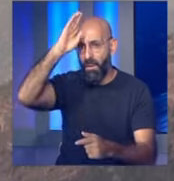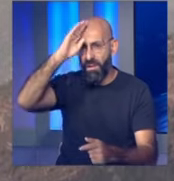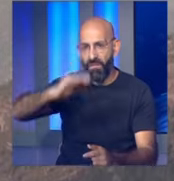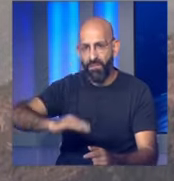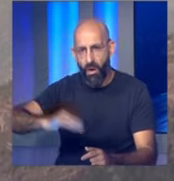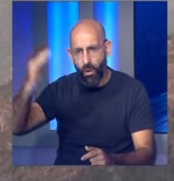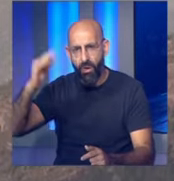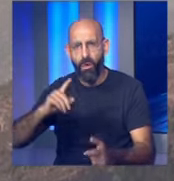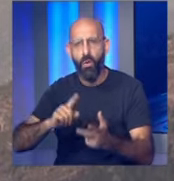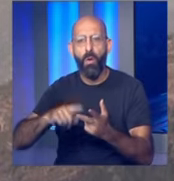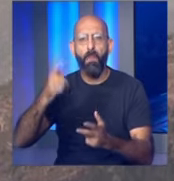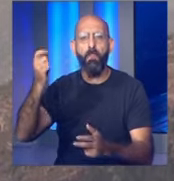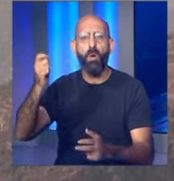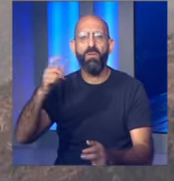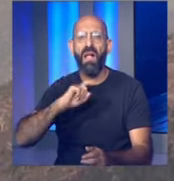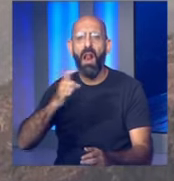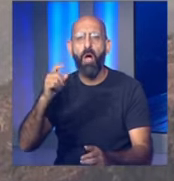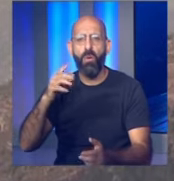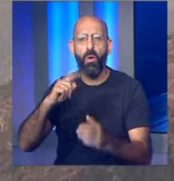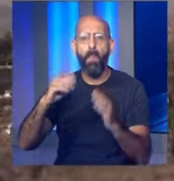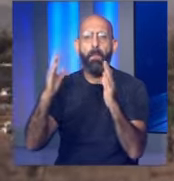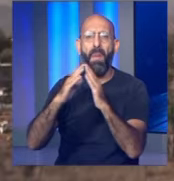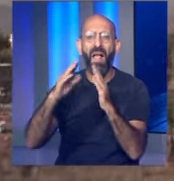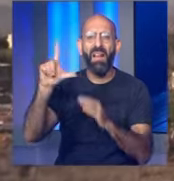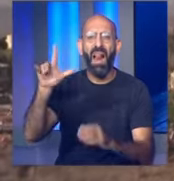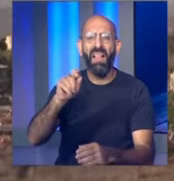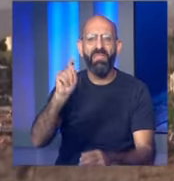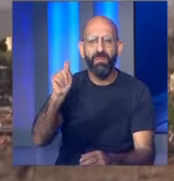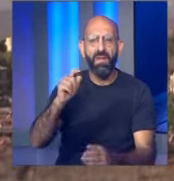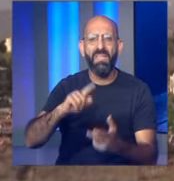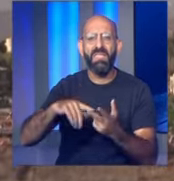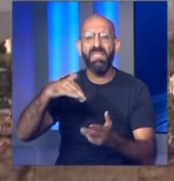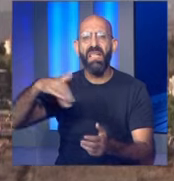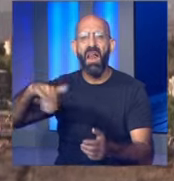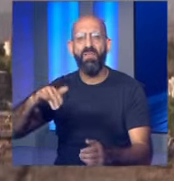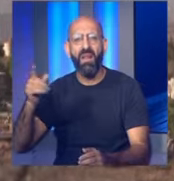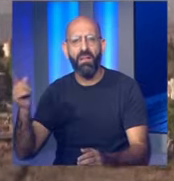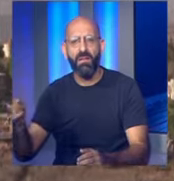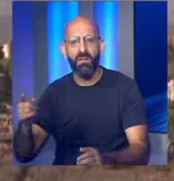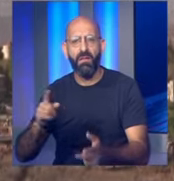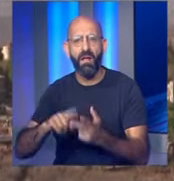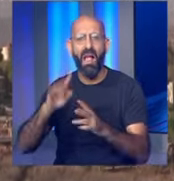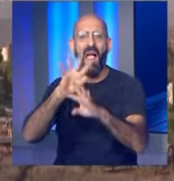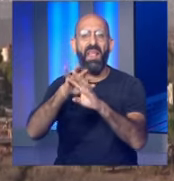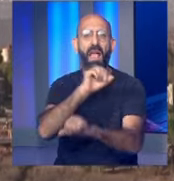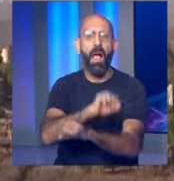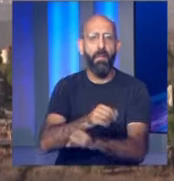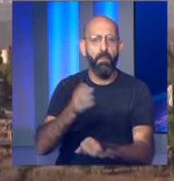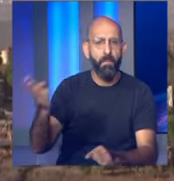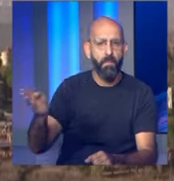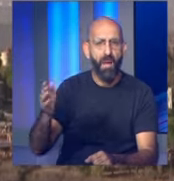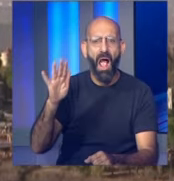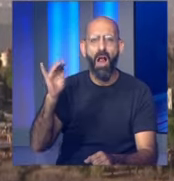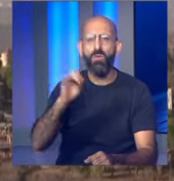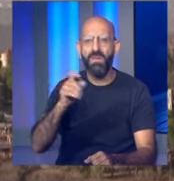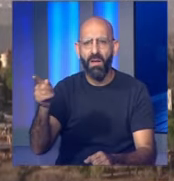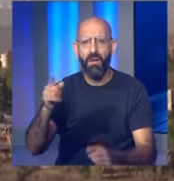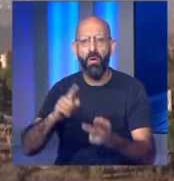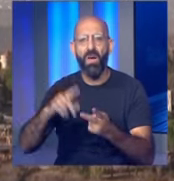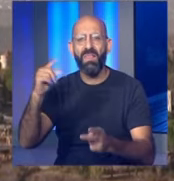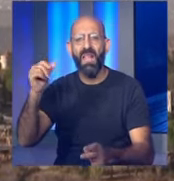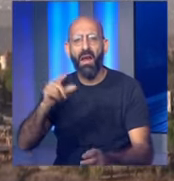على بلدة أرنون ومحيط قلعة شقيف والنبطي الفوقة وبرج قلاوي وبيت ليف والصرفند وخربة سلم، ثم